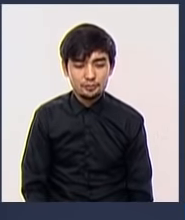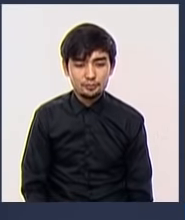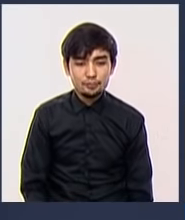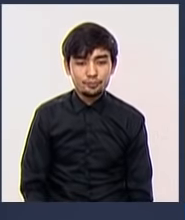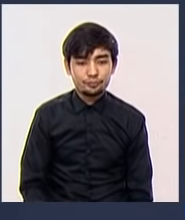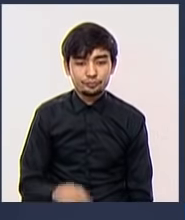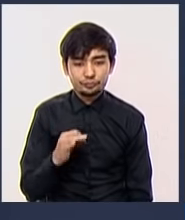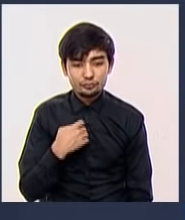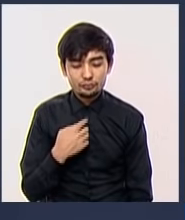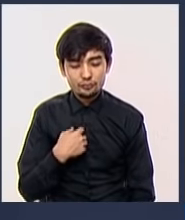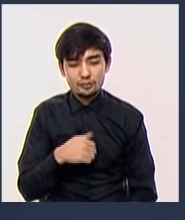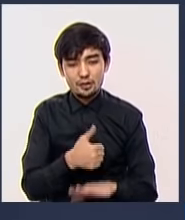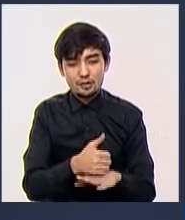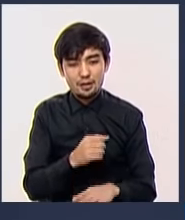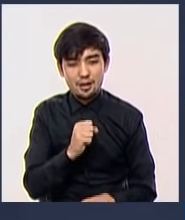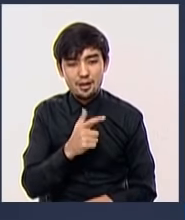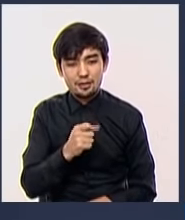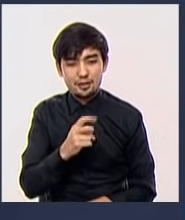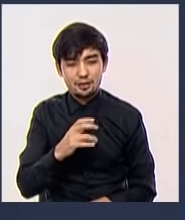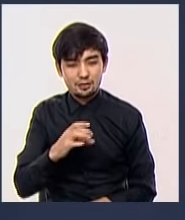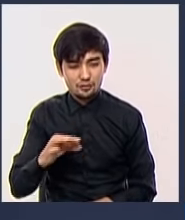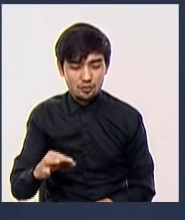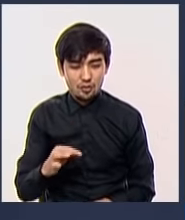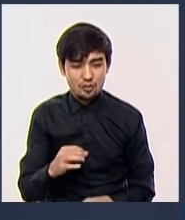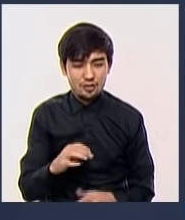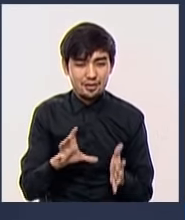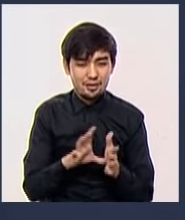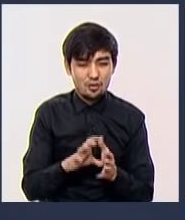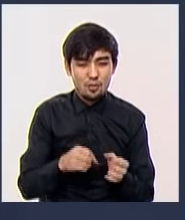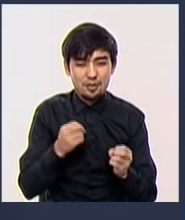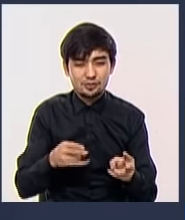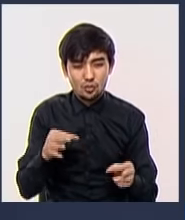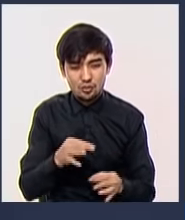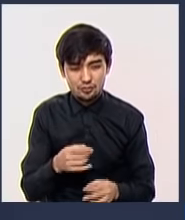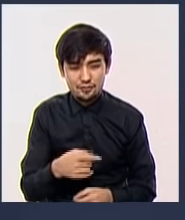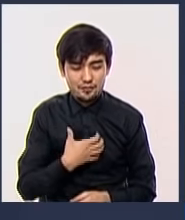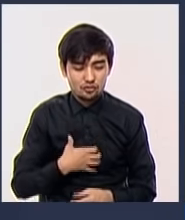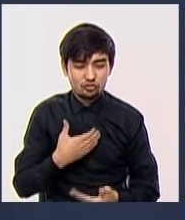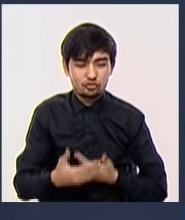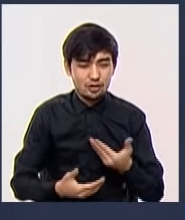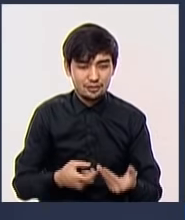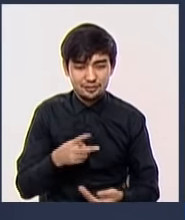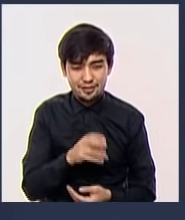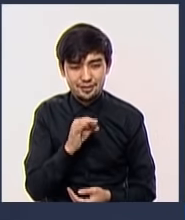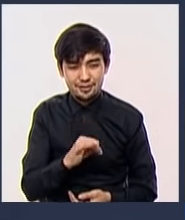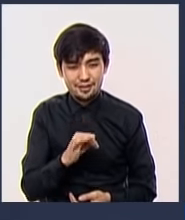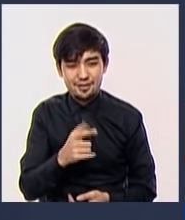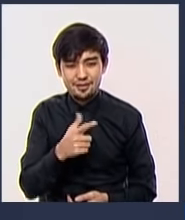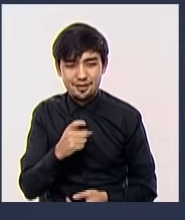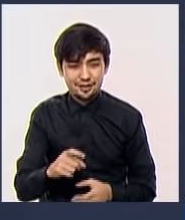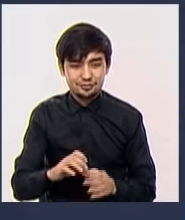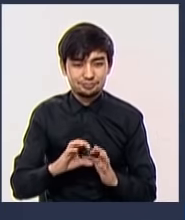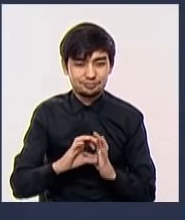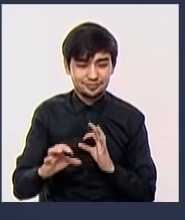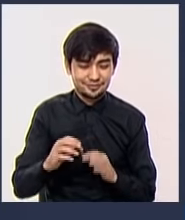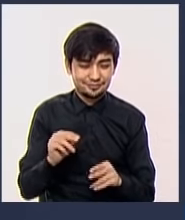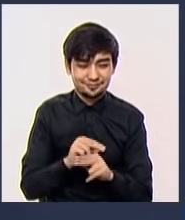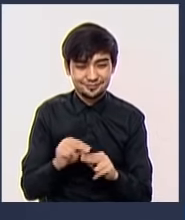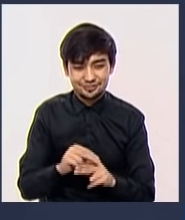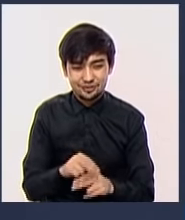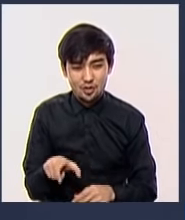отозвать у федерального агентства доклад по обеспечению энергобезопасности это необходимый шаг чтобы сертификация газопровода не состоялась